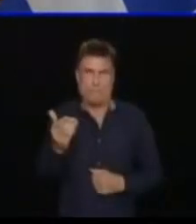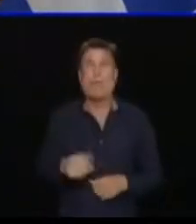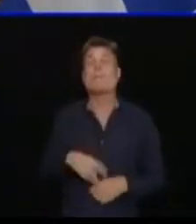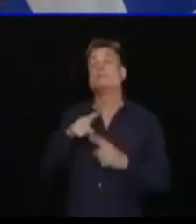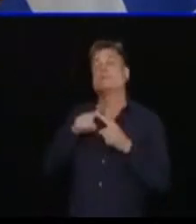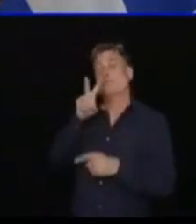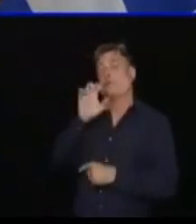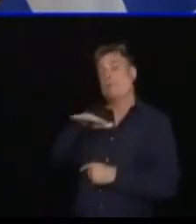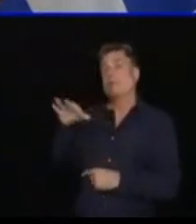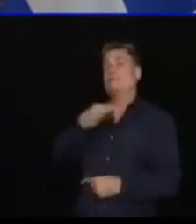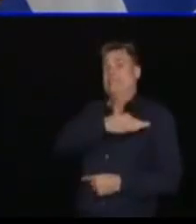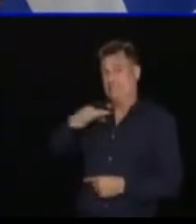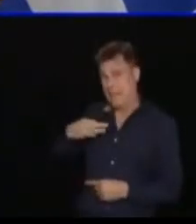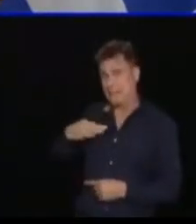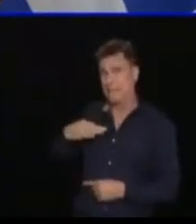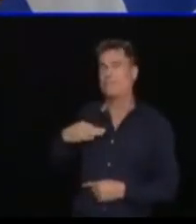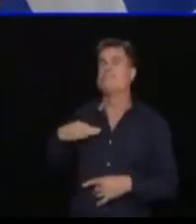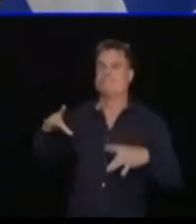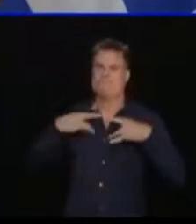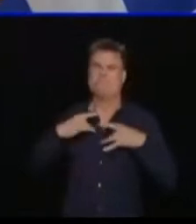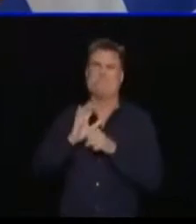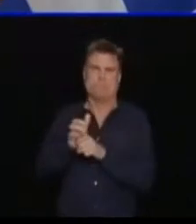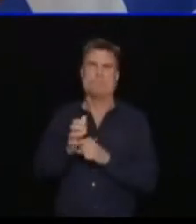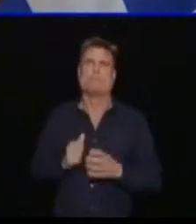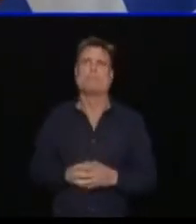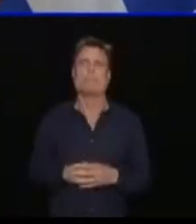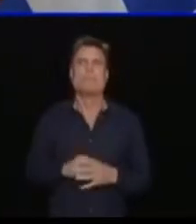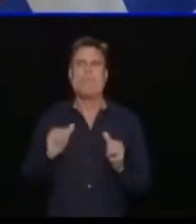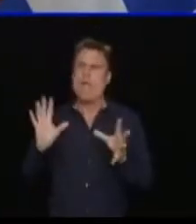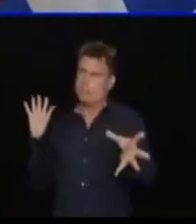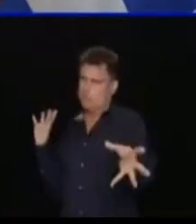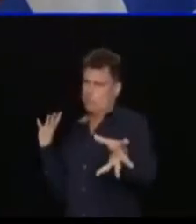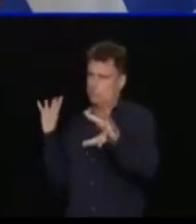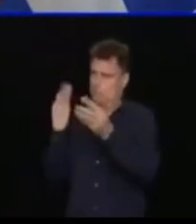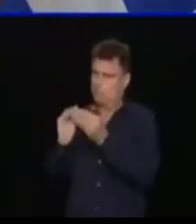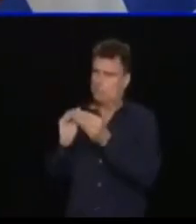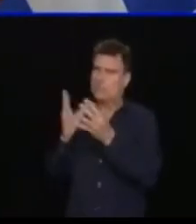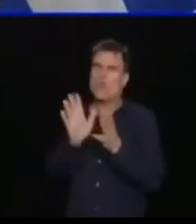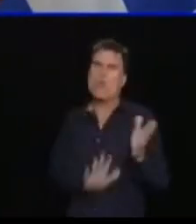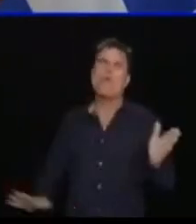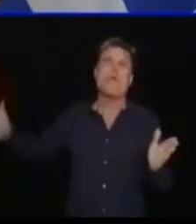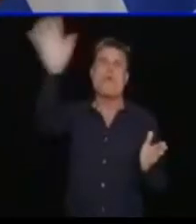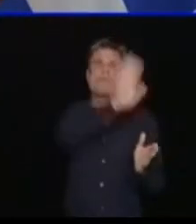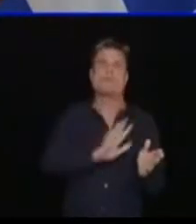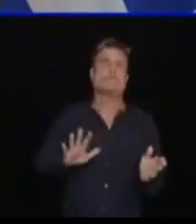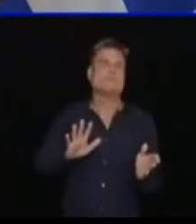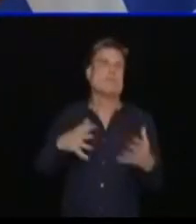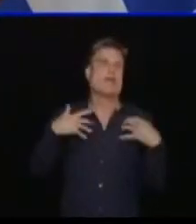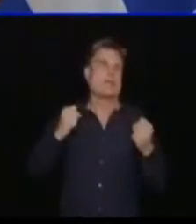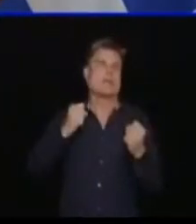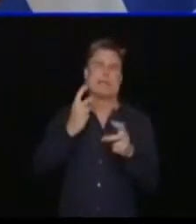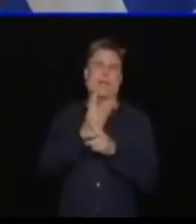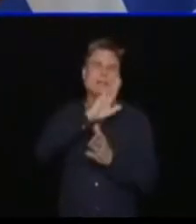存在。那么一直在科罗纳温哥华岛上都有。